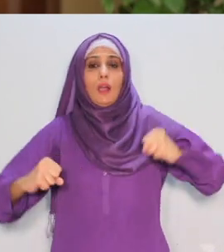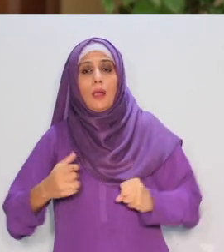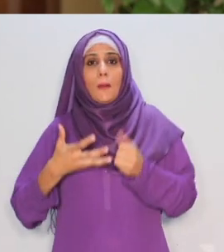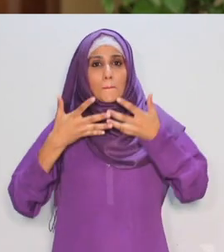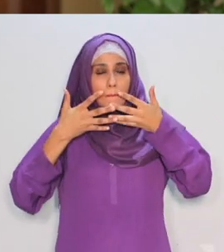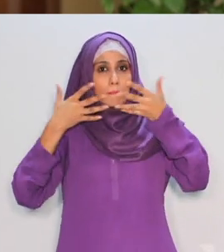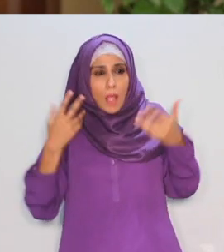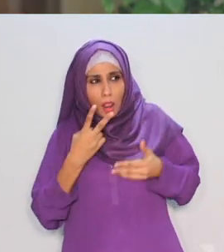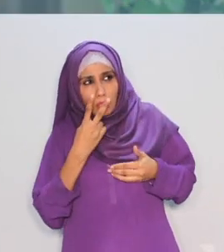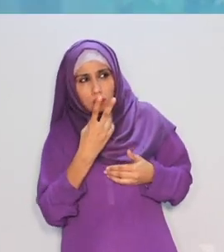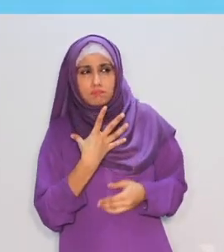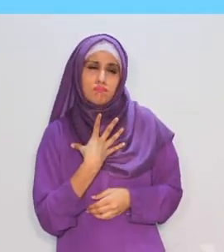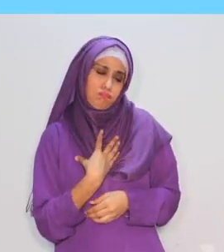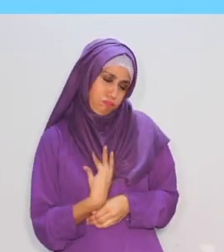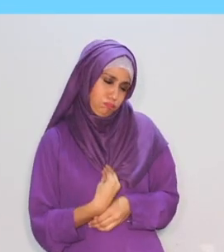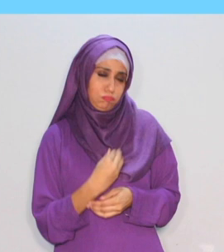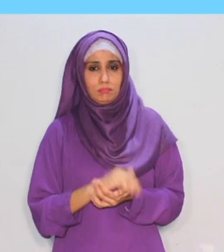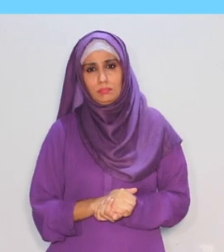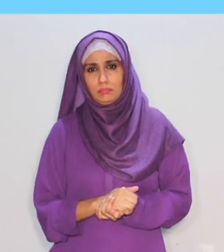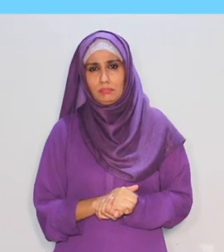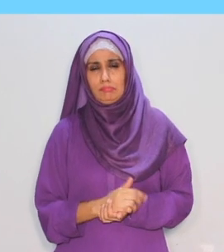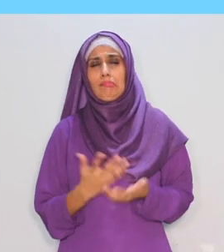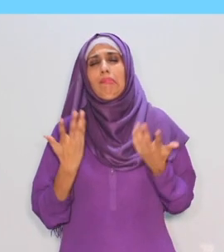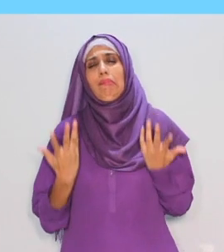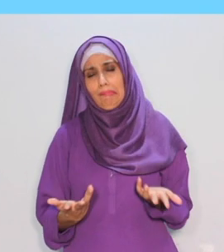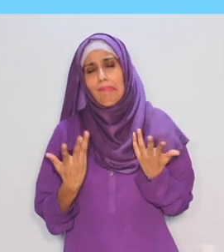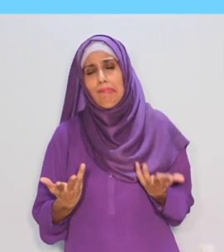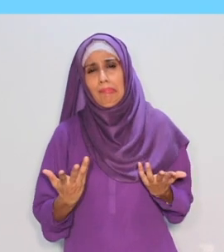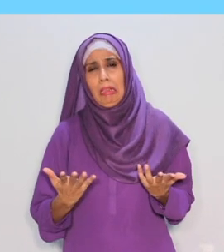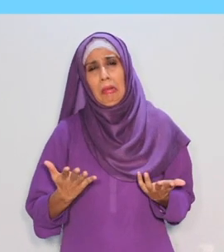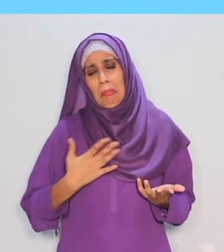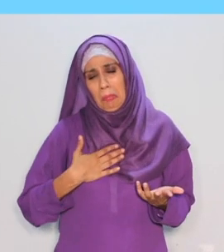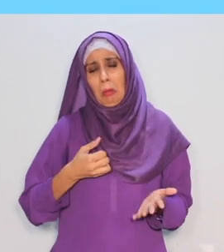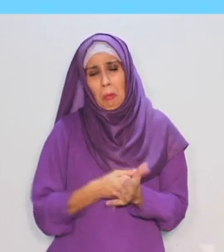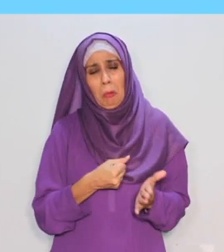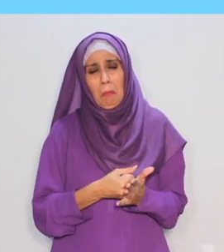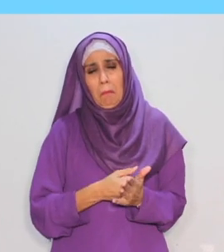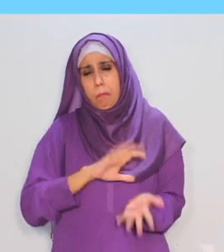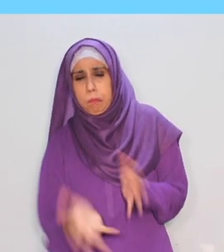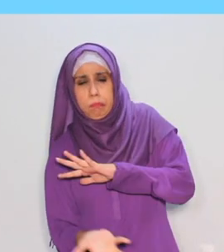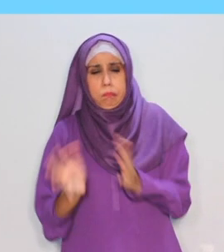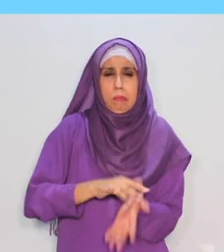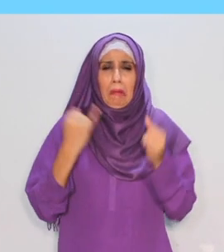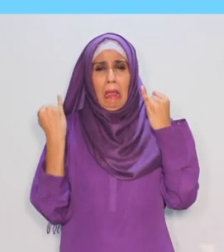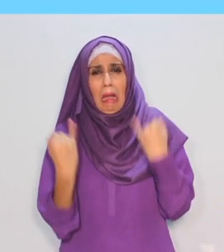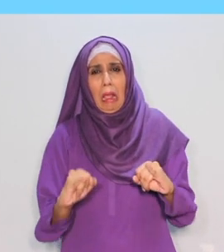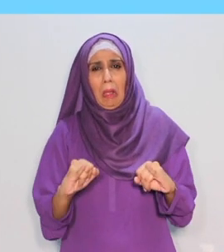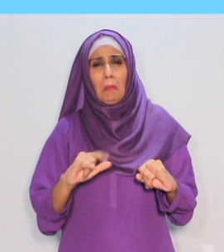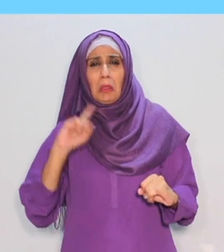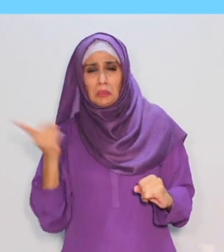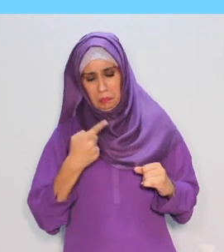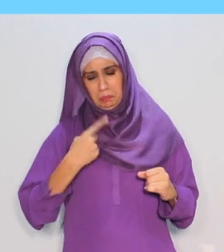उसको देखकर अफसुर्दा हो रही थी। हाय रे, ये तो सब कुछ उल्टा ही होता जा रहा है, अब तो लोग